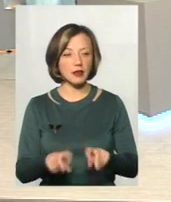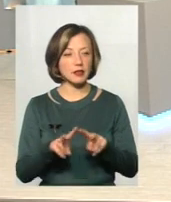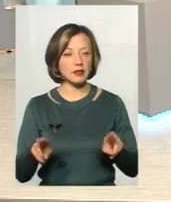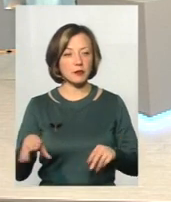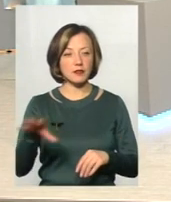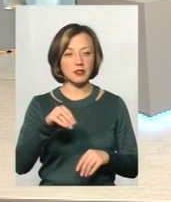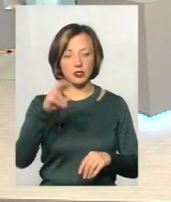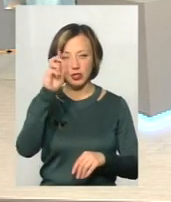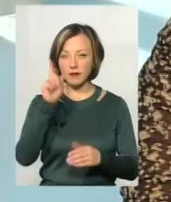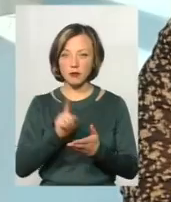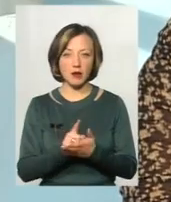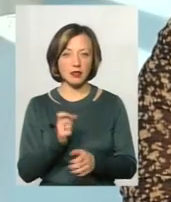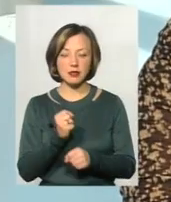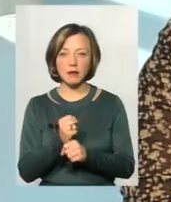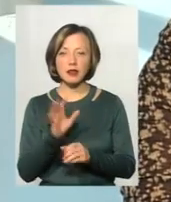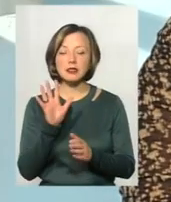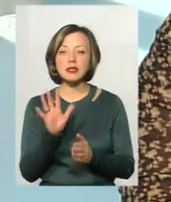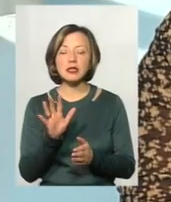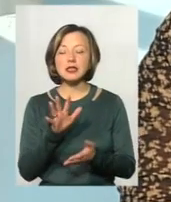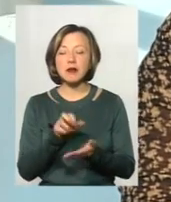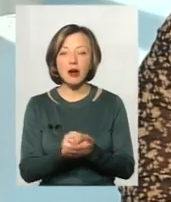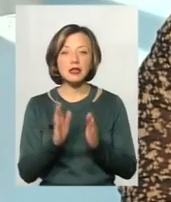усіх державах, цим не мають займатися сугубо волонтери.